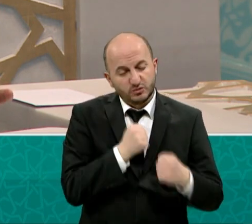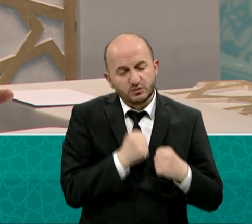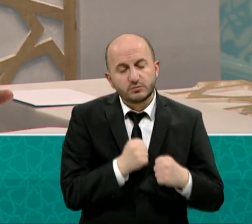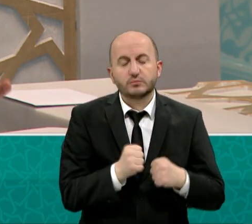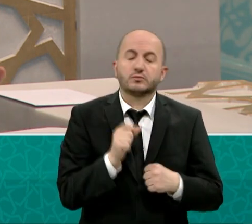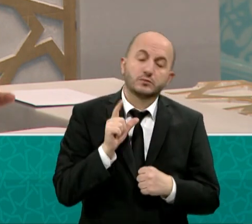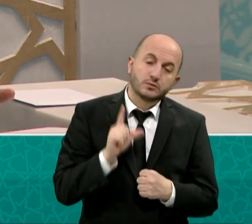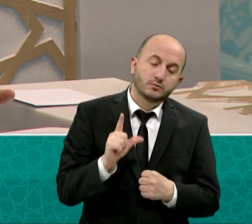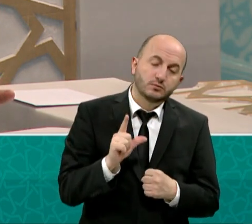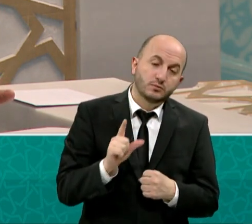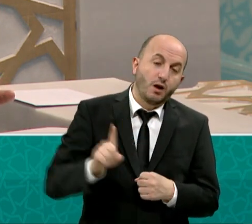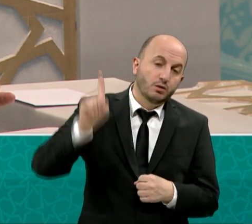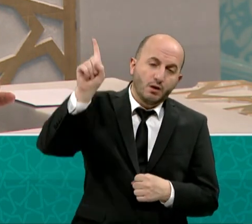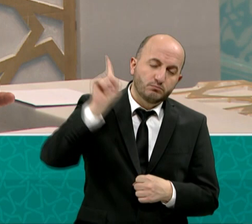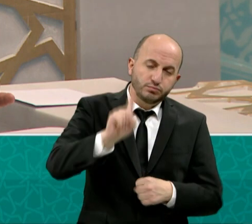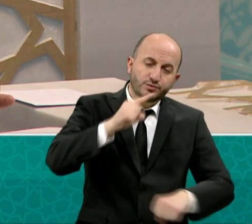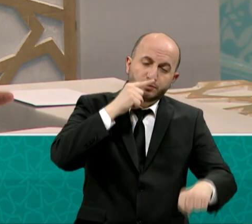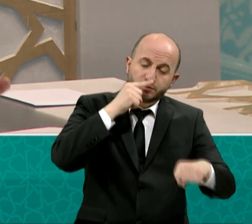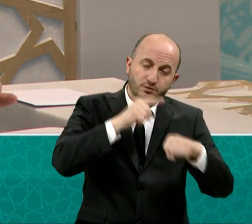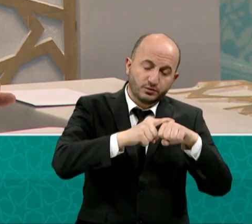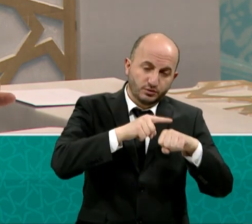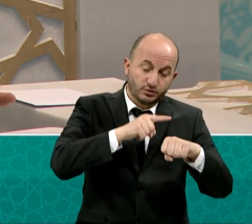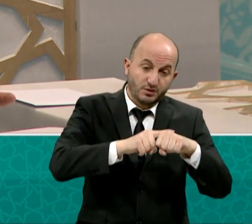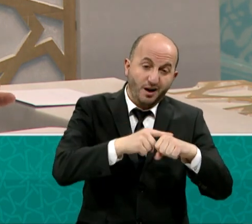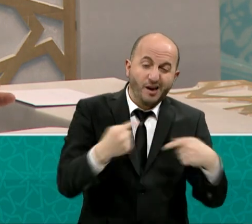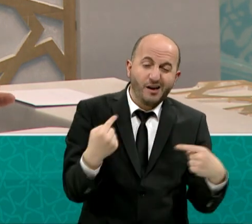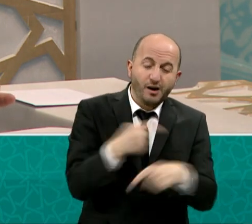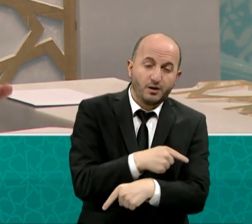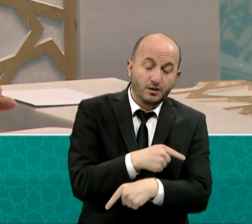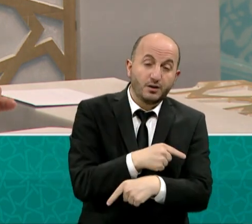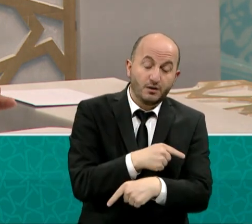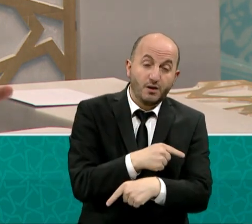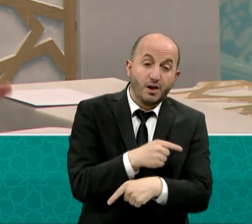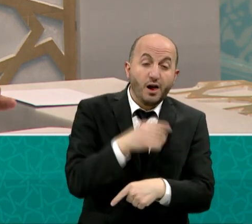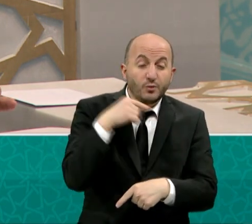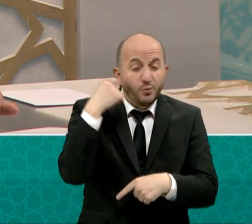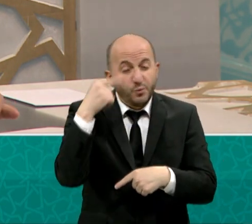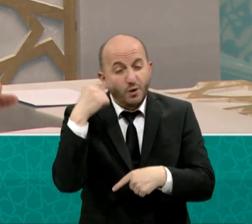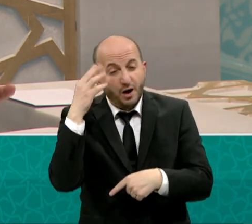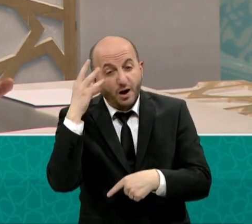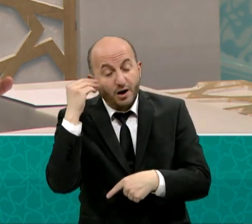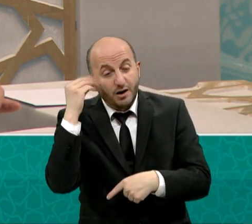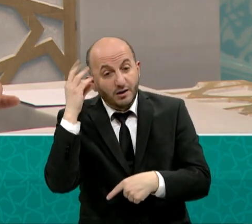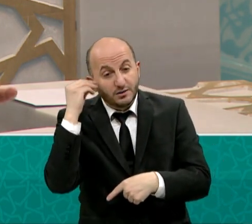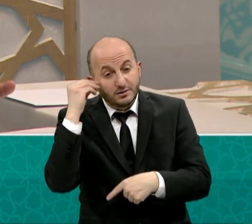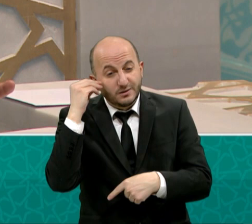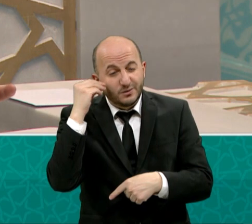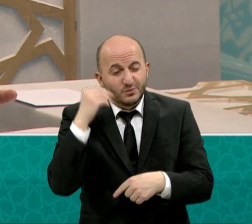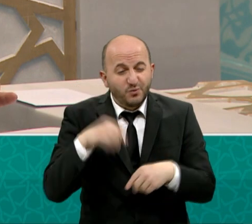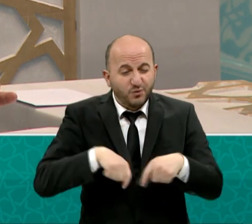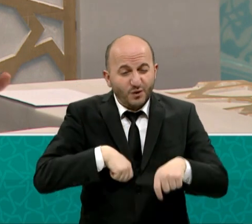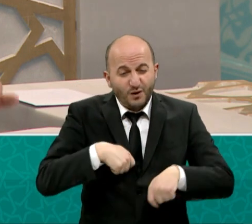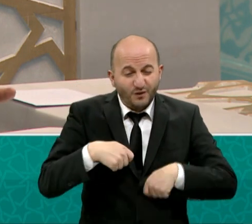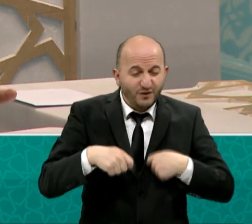durumundayız. Tevhid akidesine aykırı olan anlayışlardan, batıl anlayışlardan,